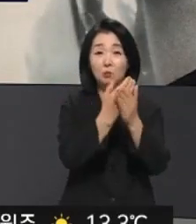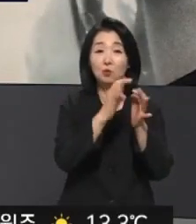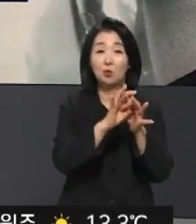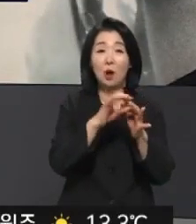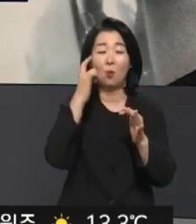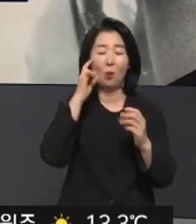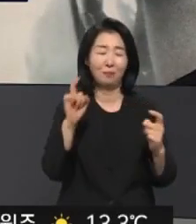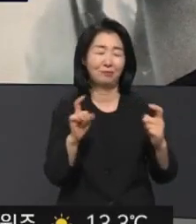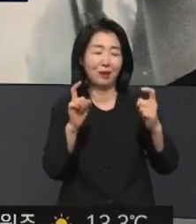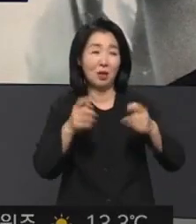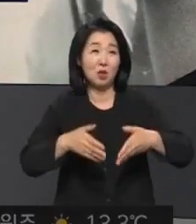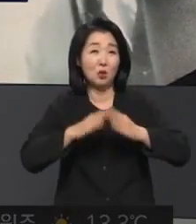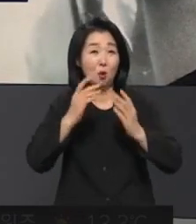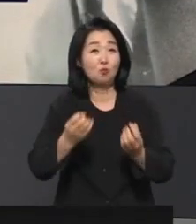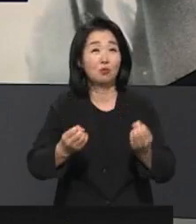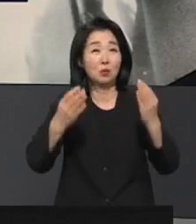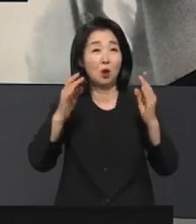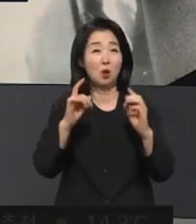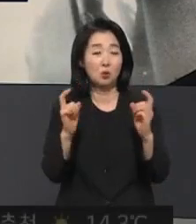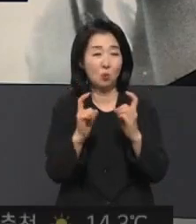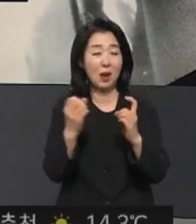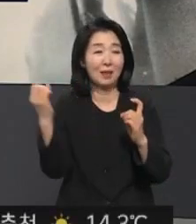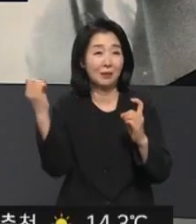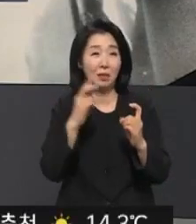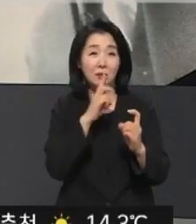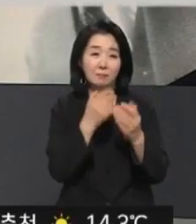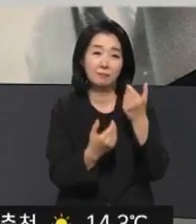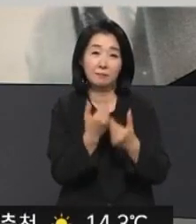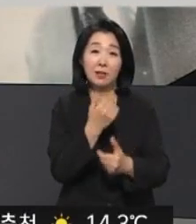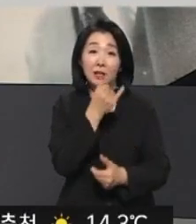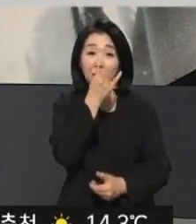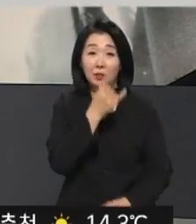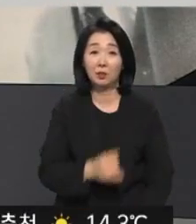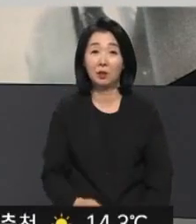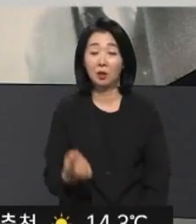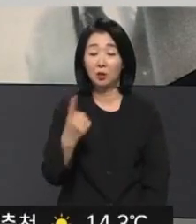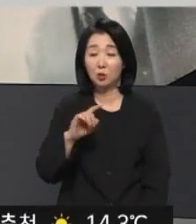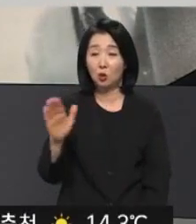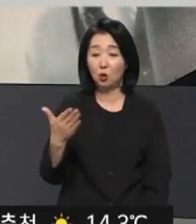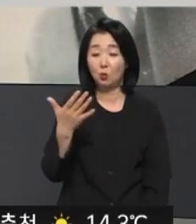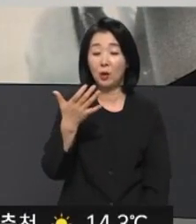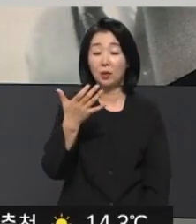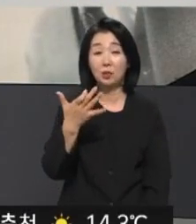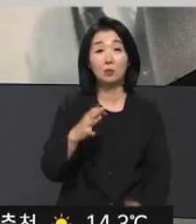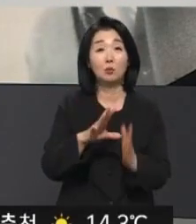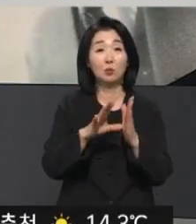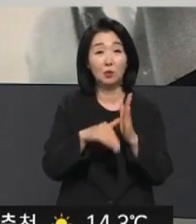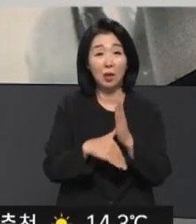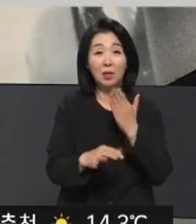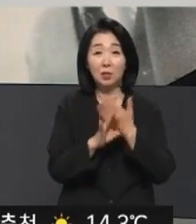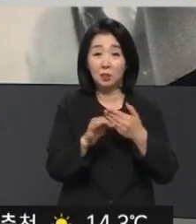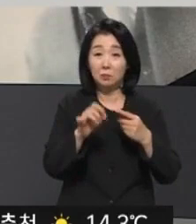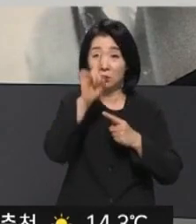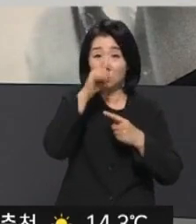오래된 논쟁, 건국절 논란이 제기될 가능성이 다분합니다. 이 1919년 임시정부 수립과